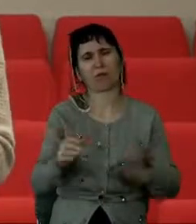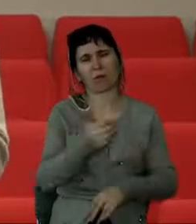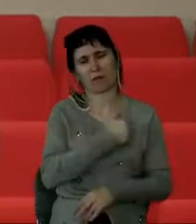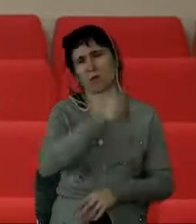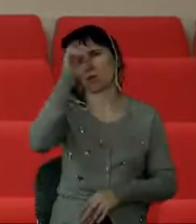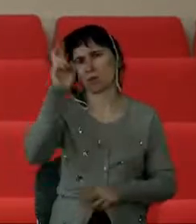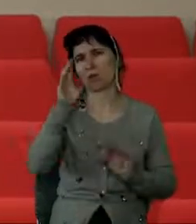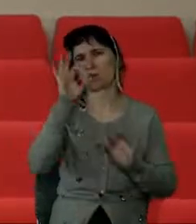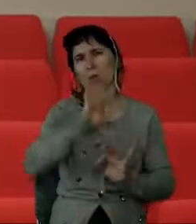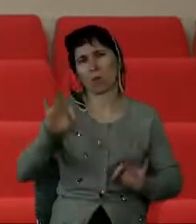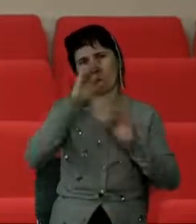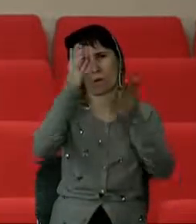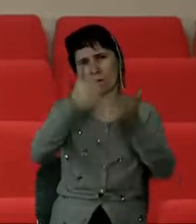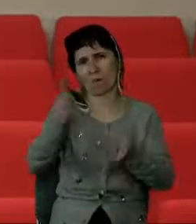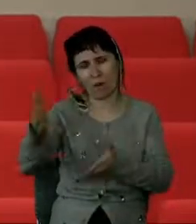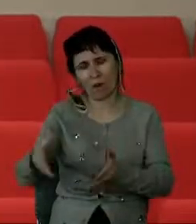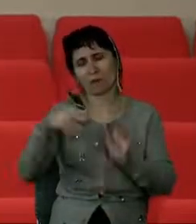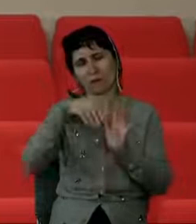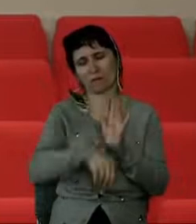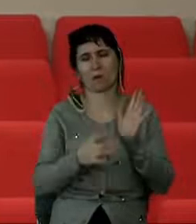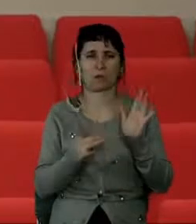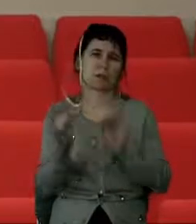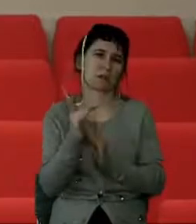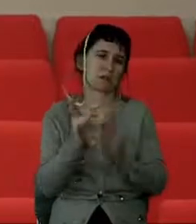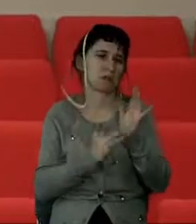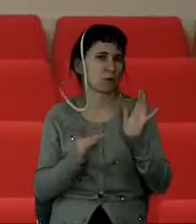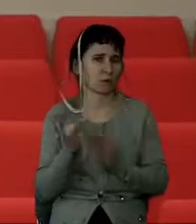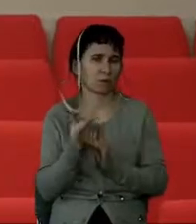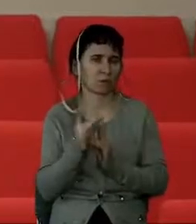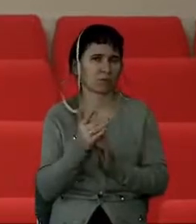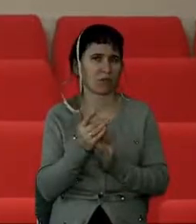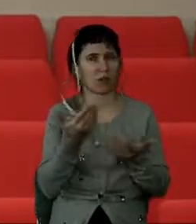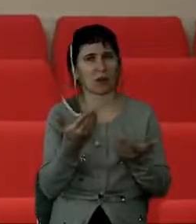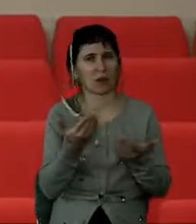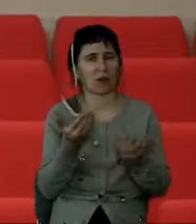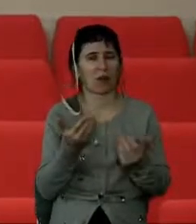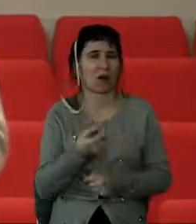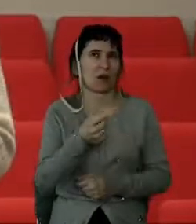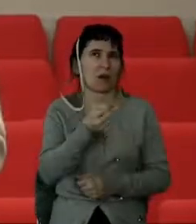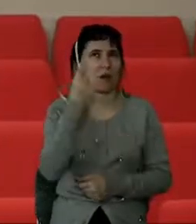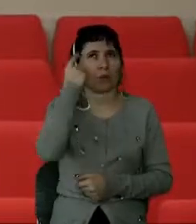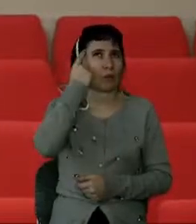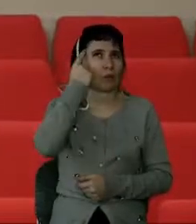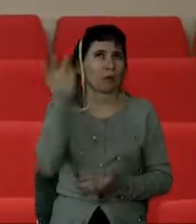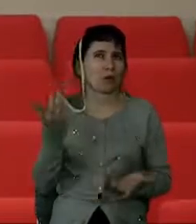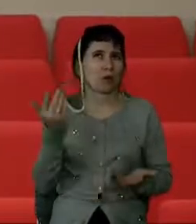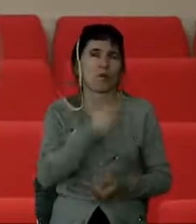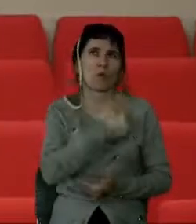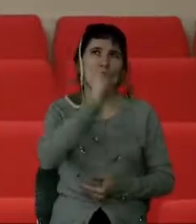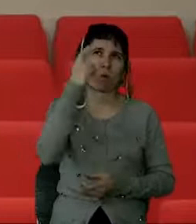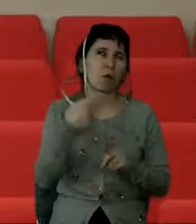Христі Ісусі». Хтось думає, що волю Господню виконувати це повинно бути